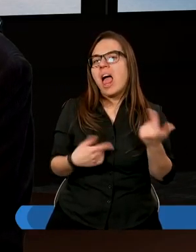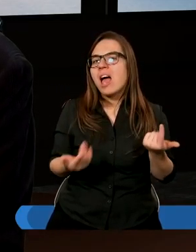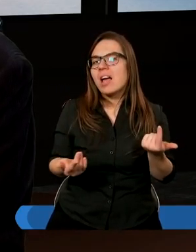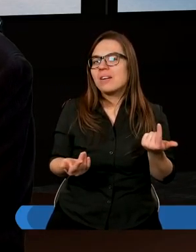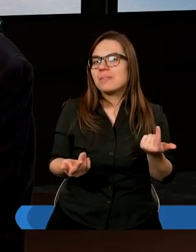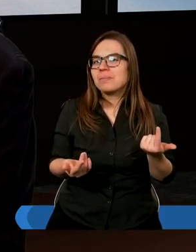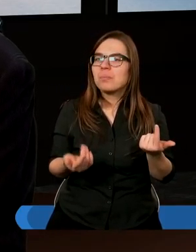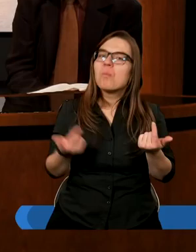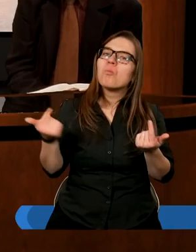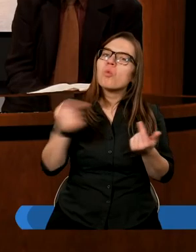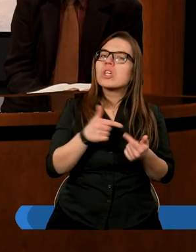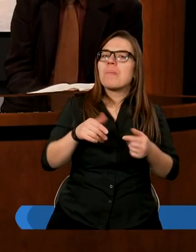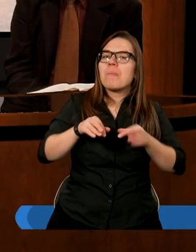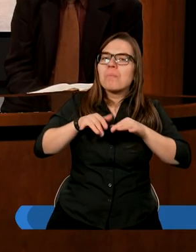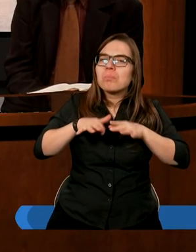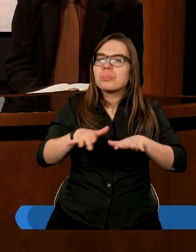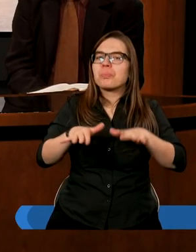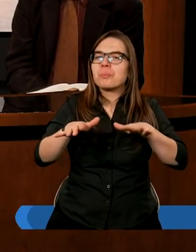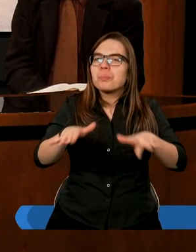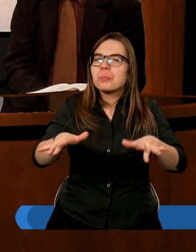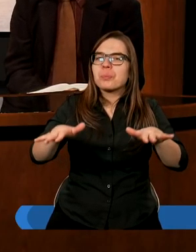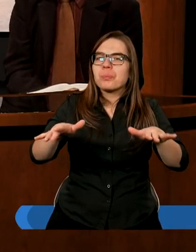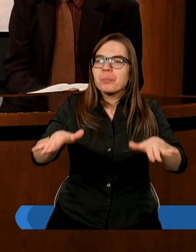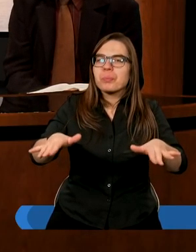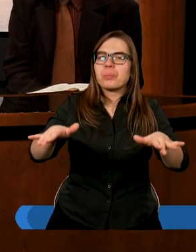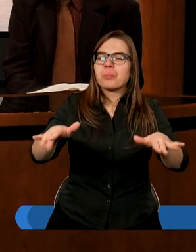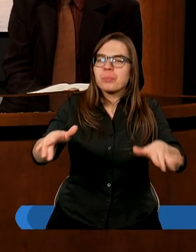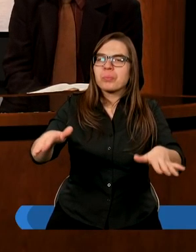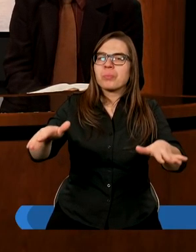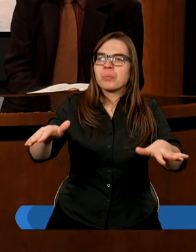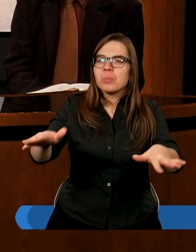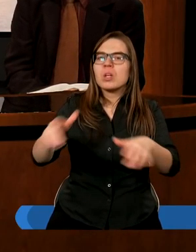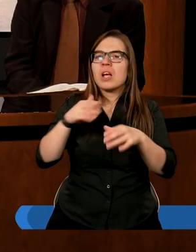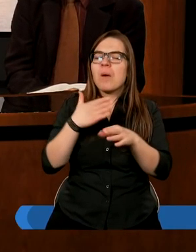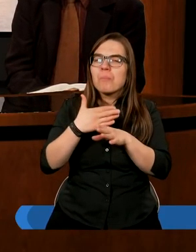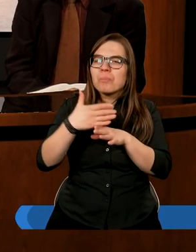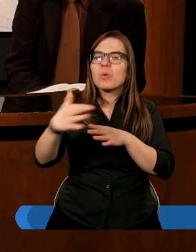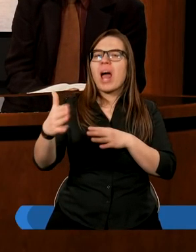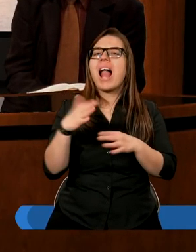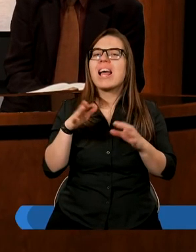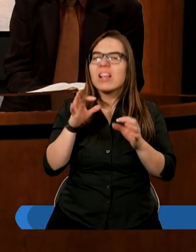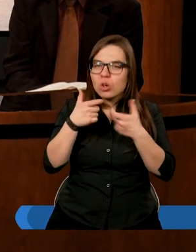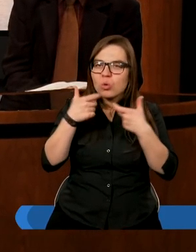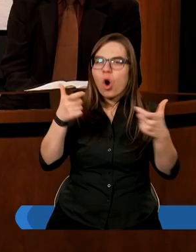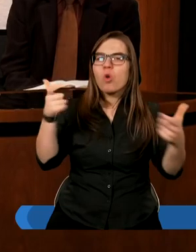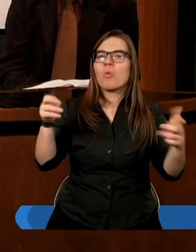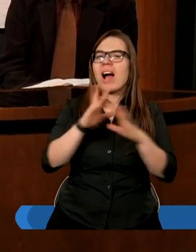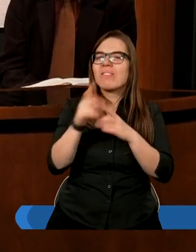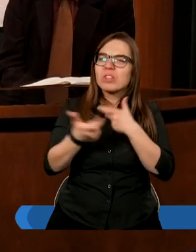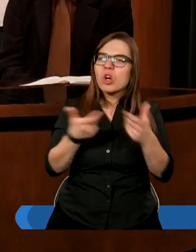wkrótce możemy być tak zmineralizowani i tak